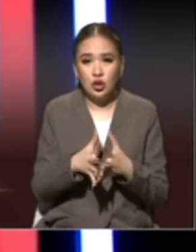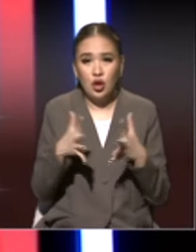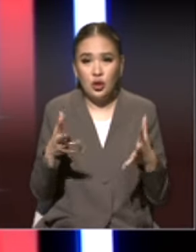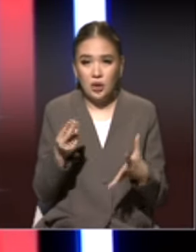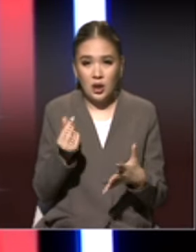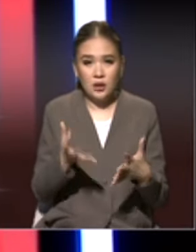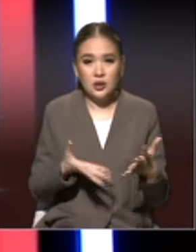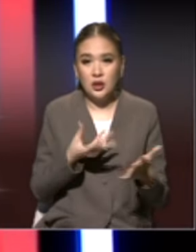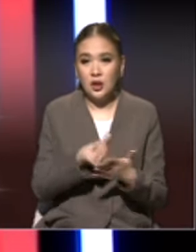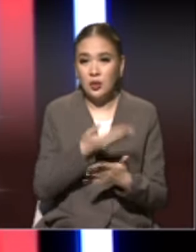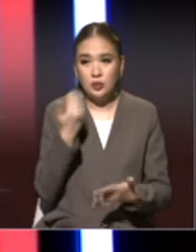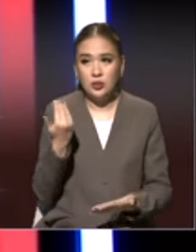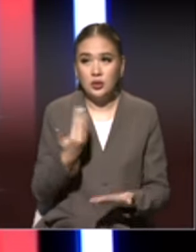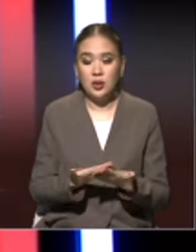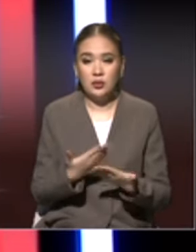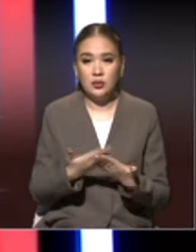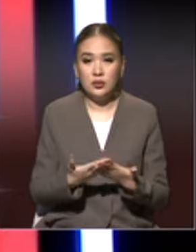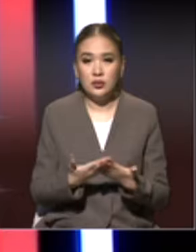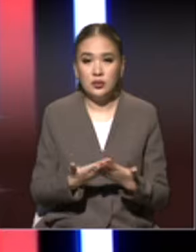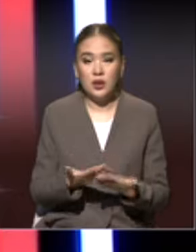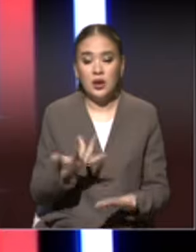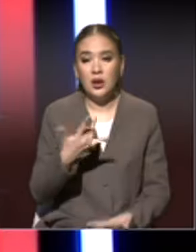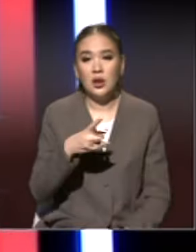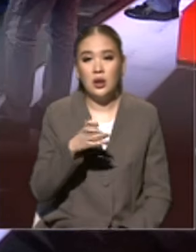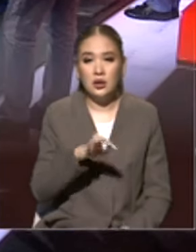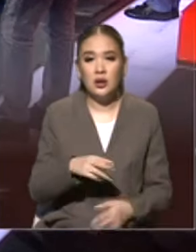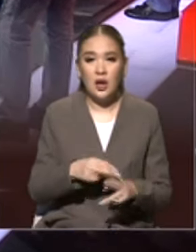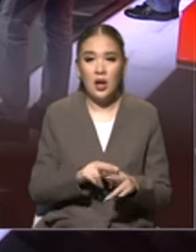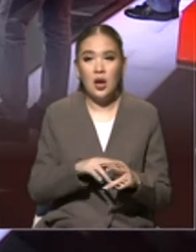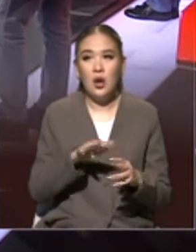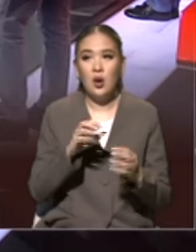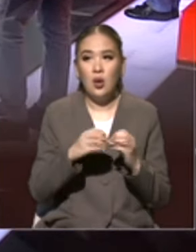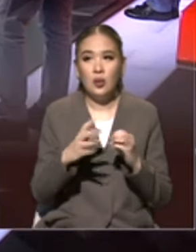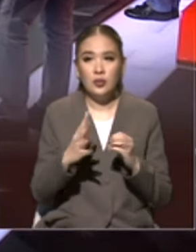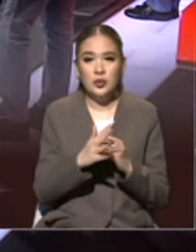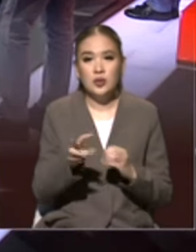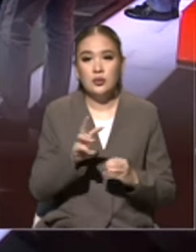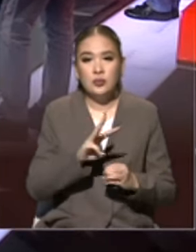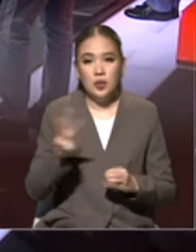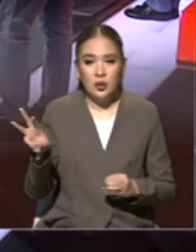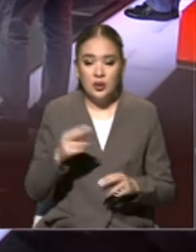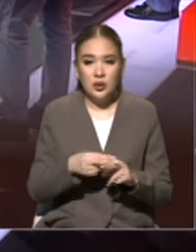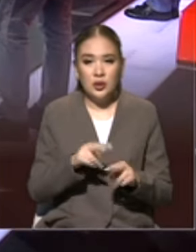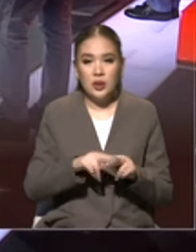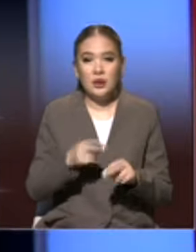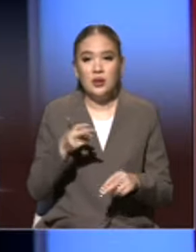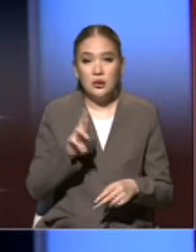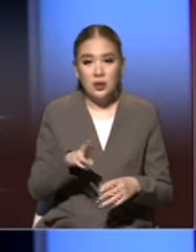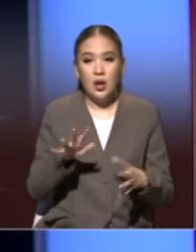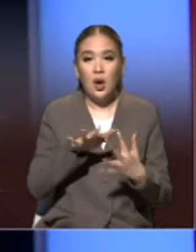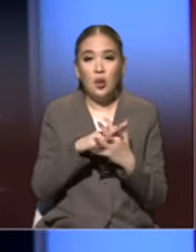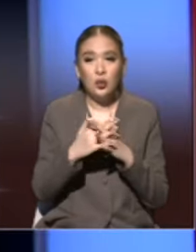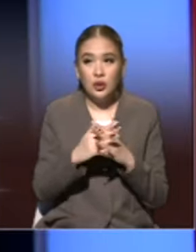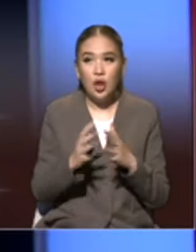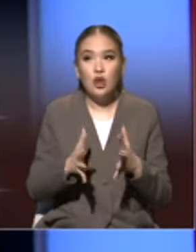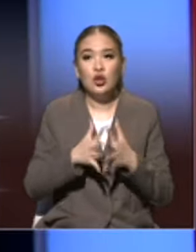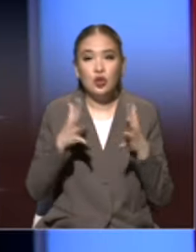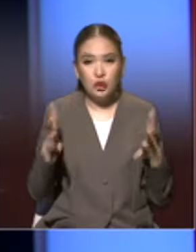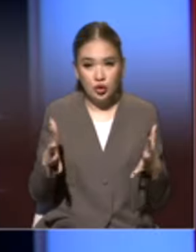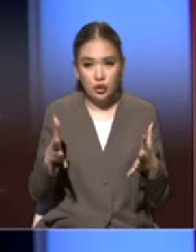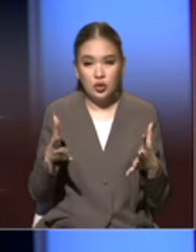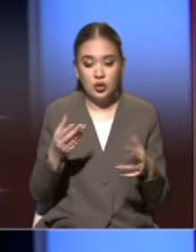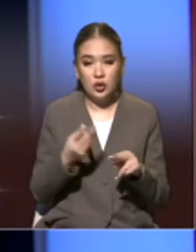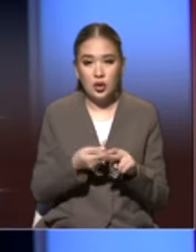жерде. 400 әрине, бірақ ауыл үшін мысалы 15 миллион деген ол үлкен ақша болуы мүмкін. Сондықтан оны басқа да өнім